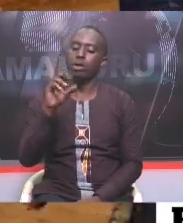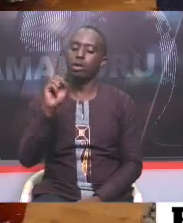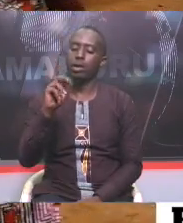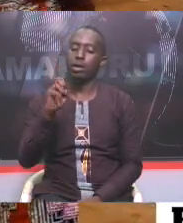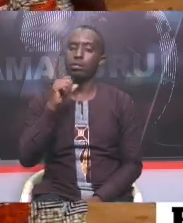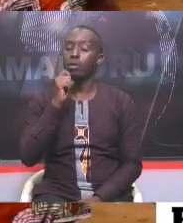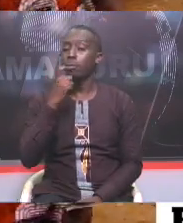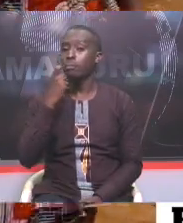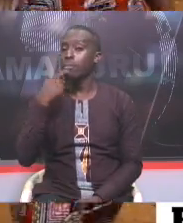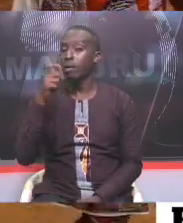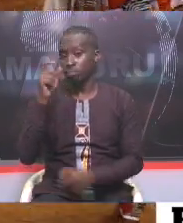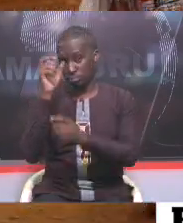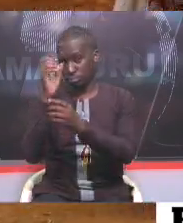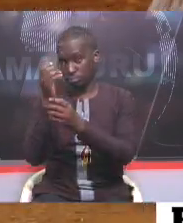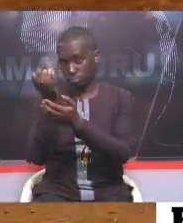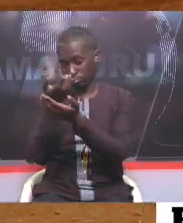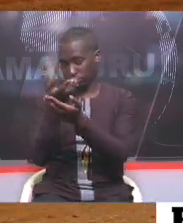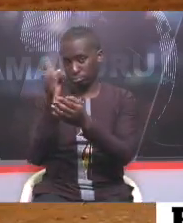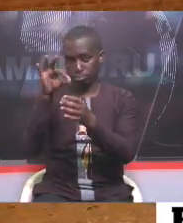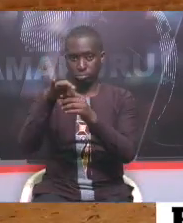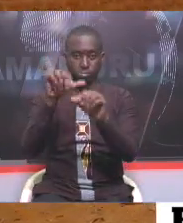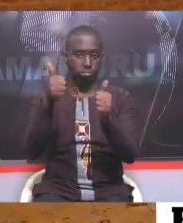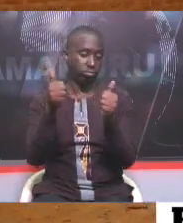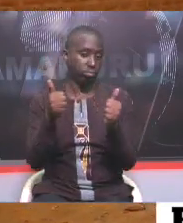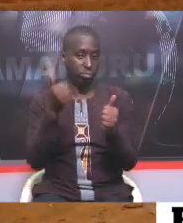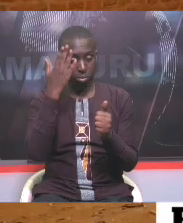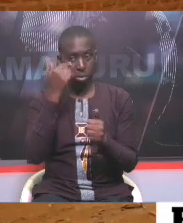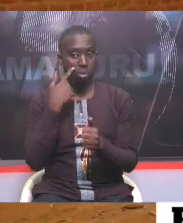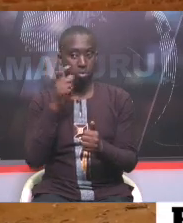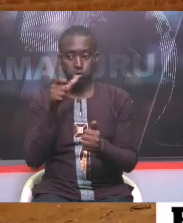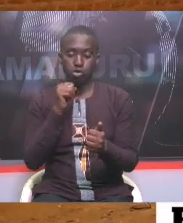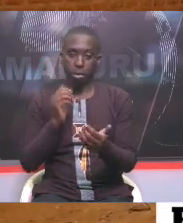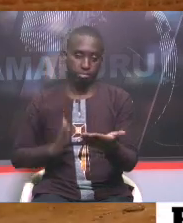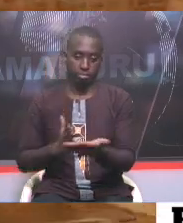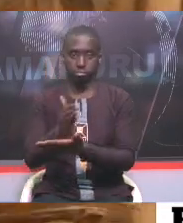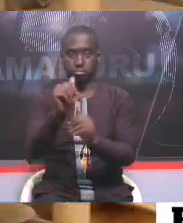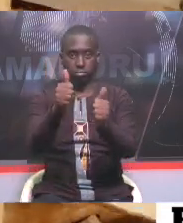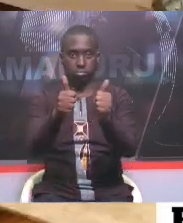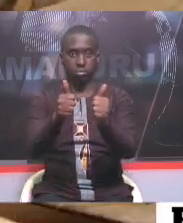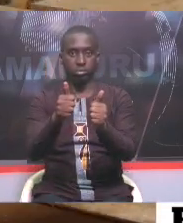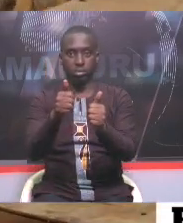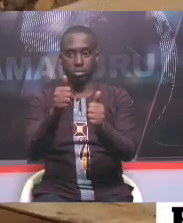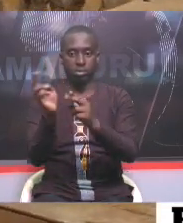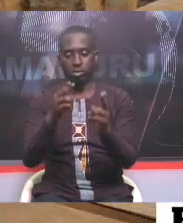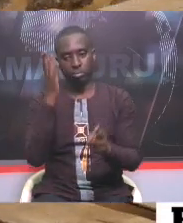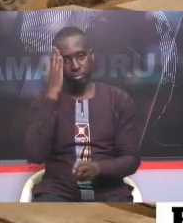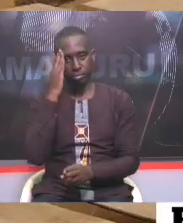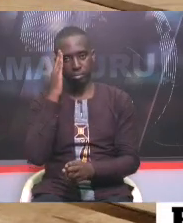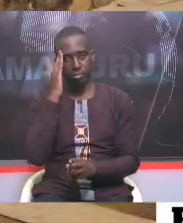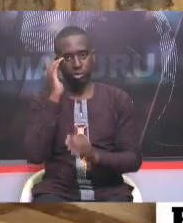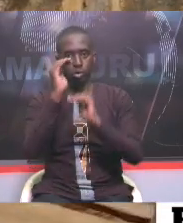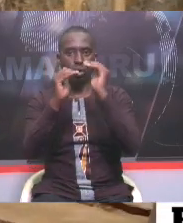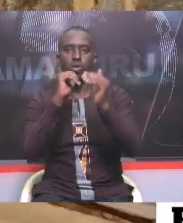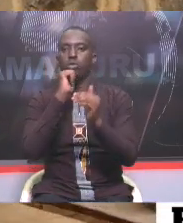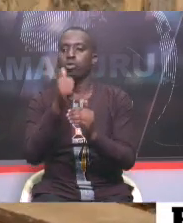bakazatora inyangamugayo mu matora y'abunzi yegereje kuko wasanga umuntu udafite ubunyangamugayo n'ubundi abaturage baba basanzwe bamuzi. Ubwa mbere mu rwego rw'abunzi